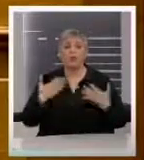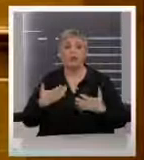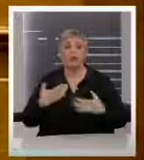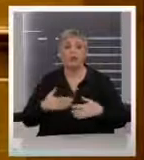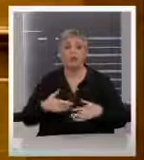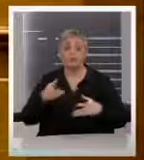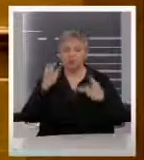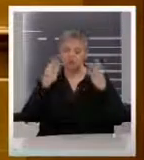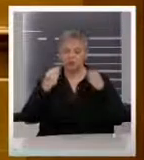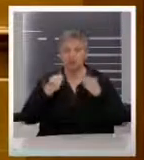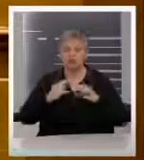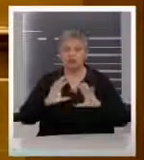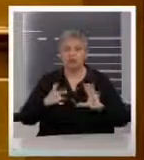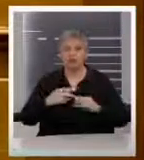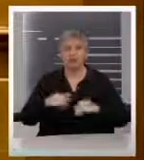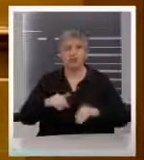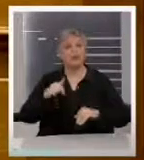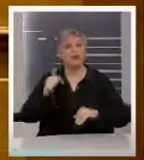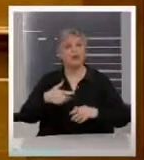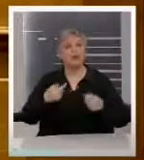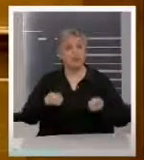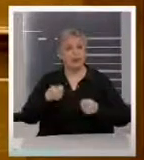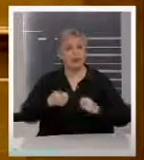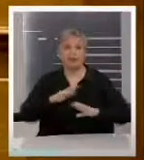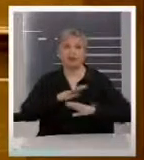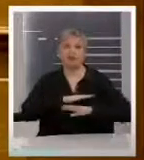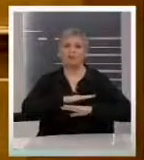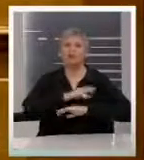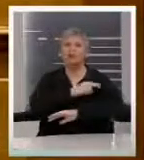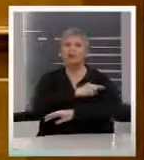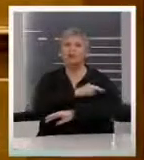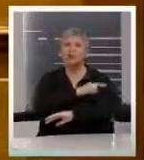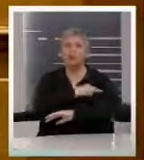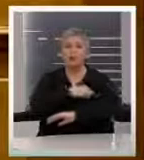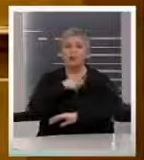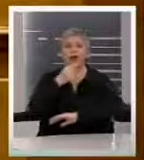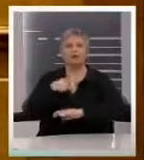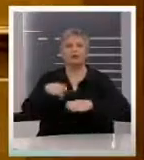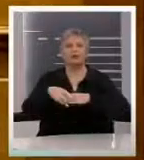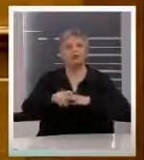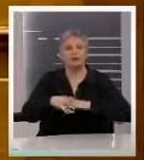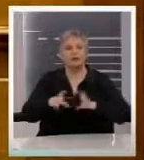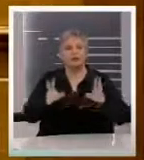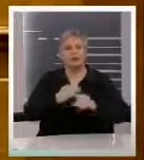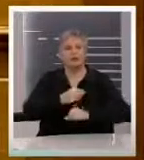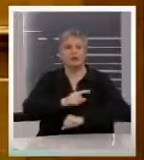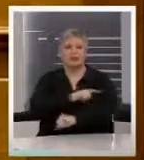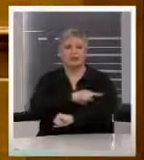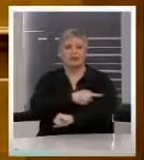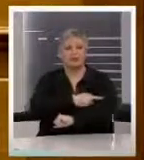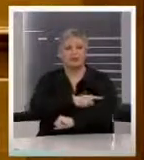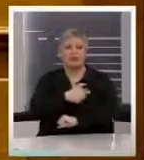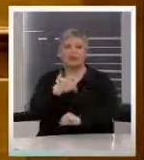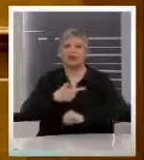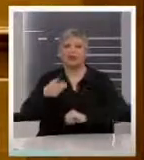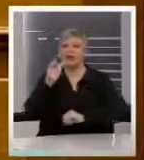αφορούν στον εξυγχρονισμό του ιατρικού εξοπλισμού των στρατιωτικών νοσοκομείων, αξιοποιώντας κάθε διαθέσιμο μέσο, ούτως ώστε να περιοριστεί δραστικά η